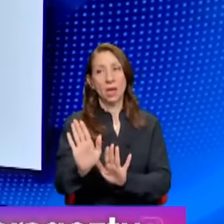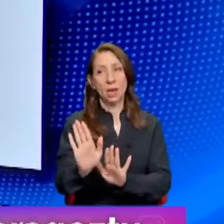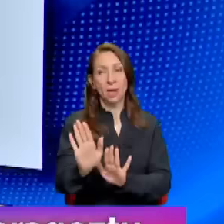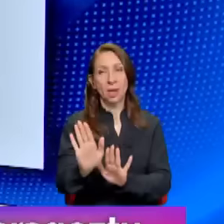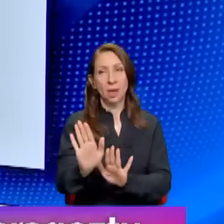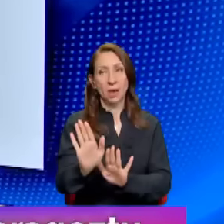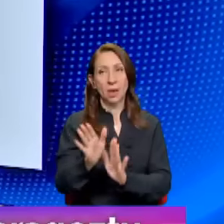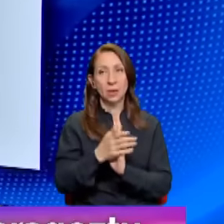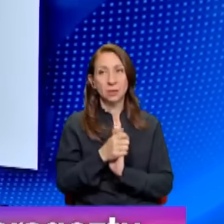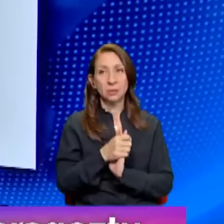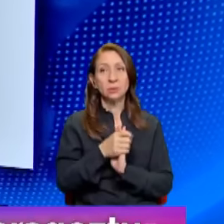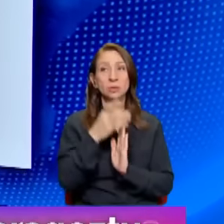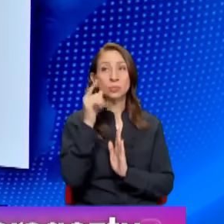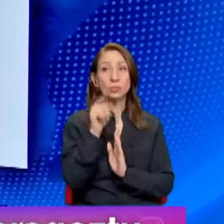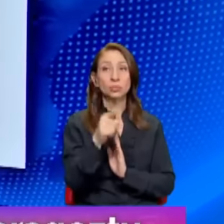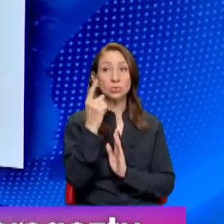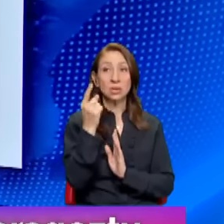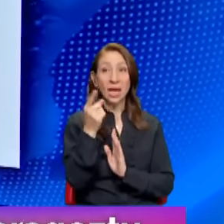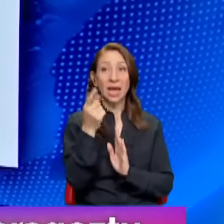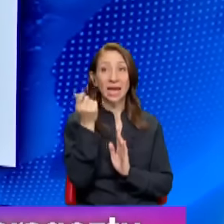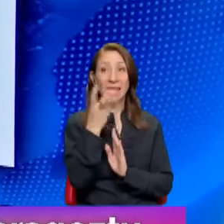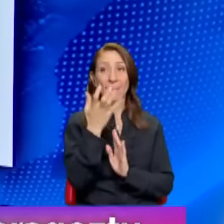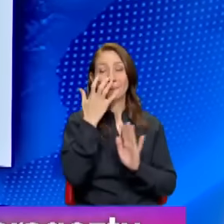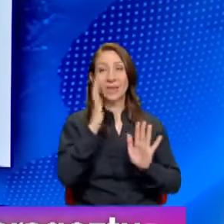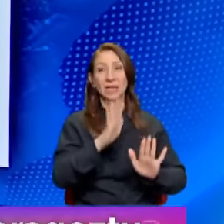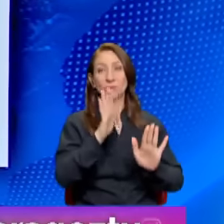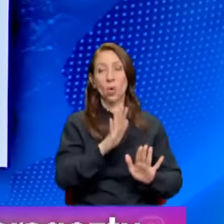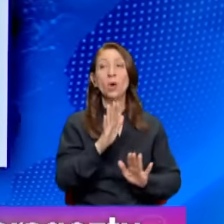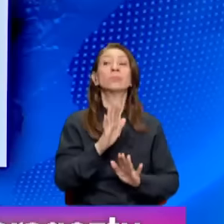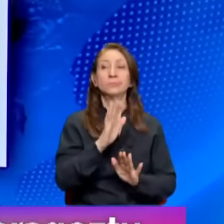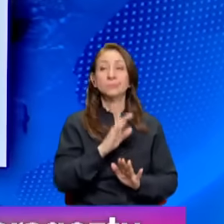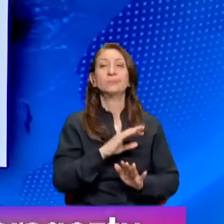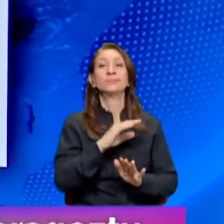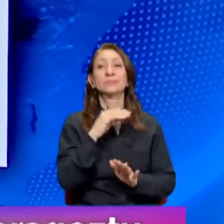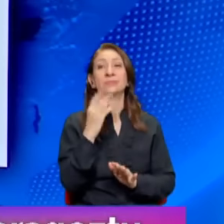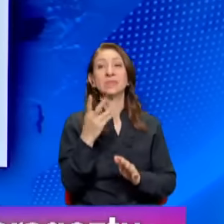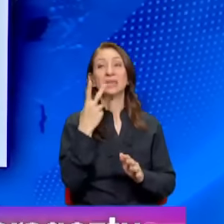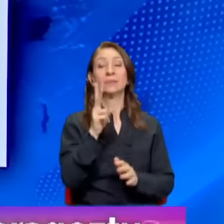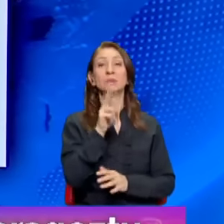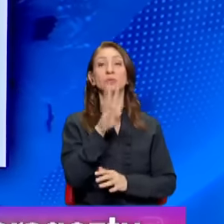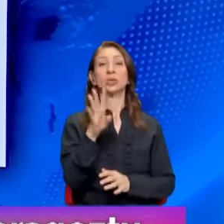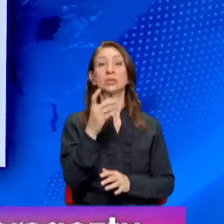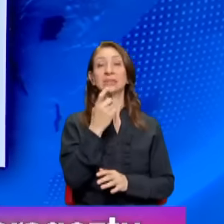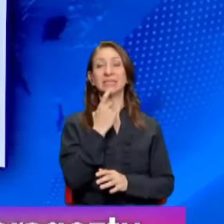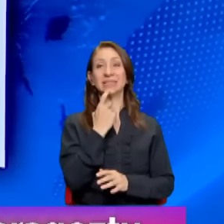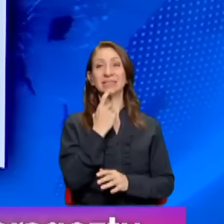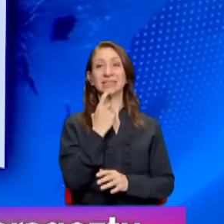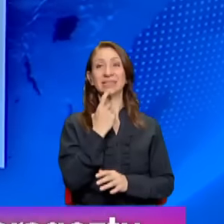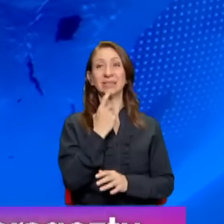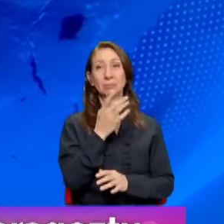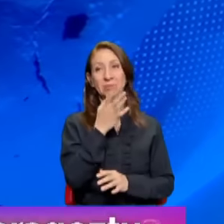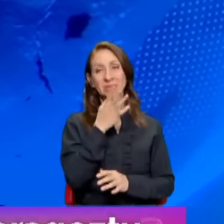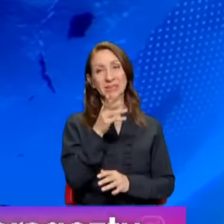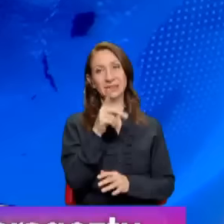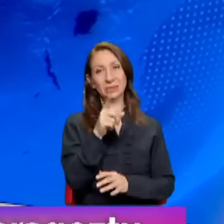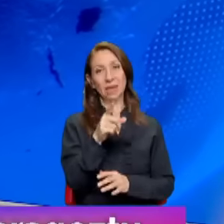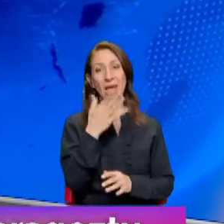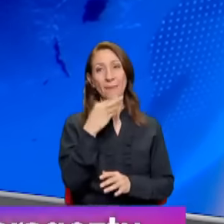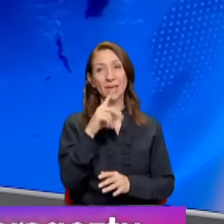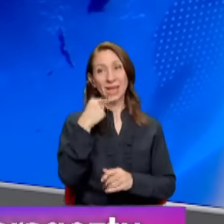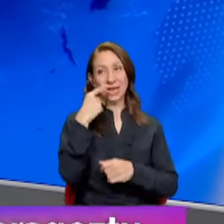sabit duruyor ve burada bu rakam bekletiliyor gelelim 2024 senesi bildiğiniz üzere